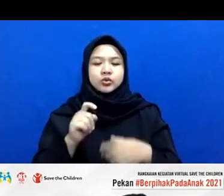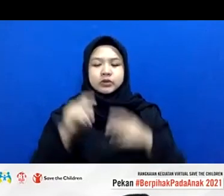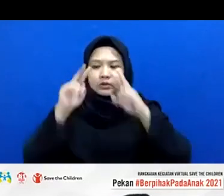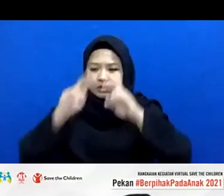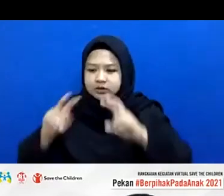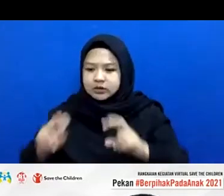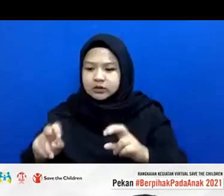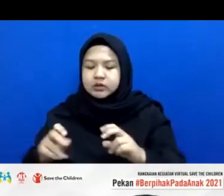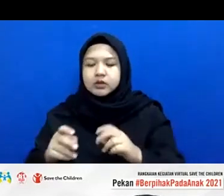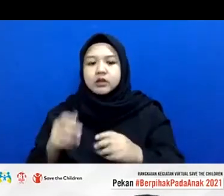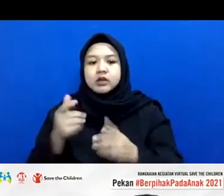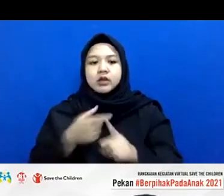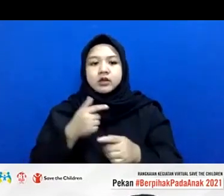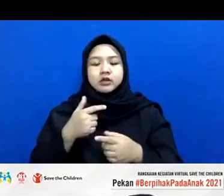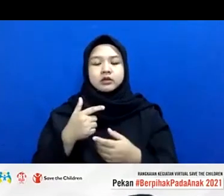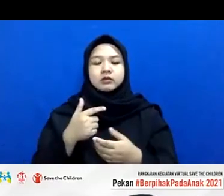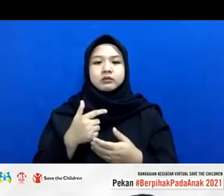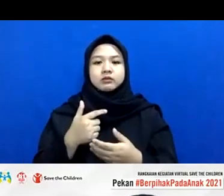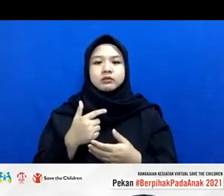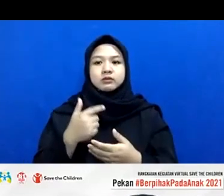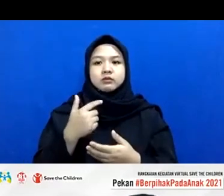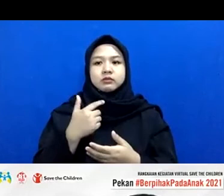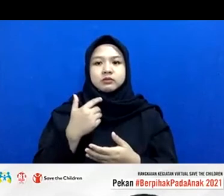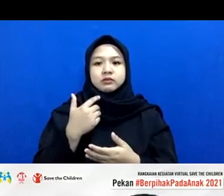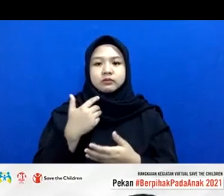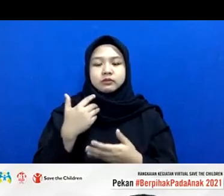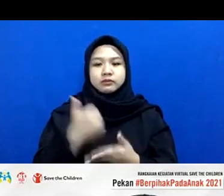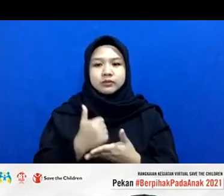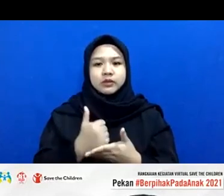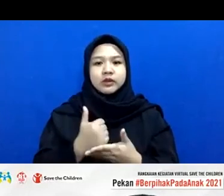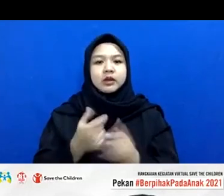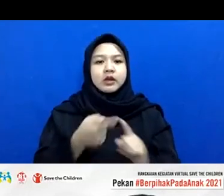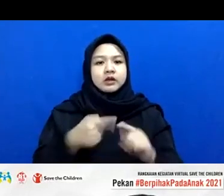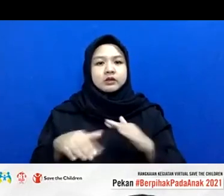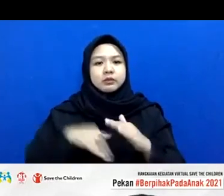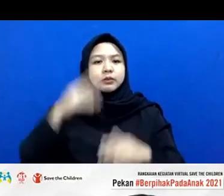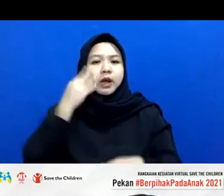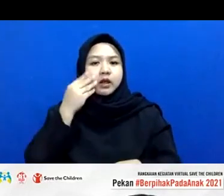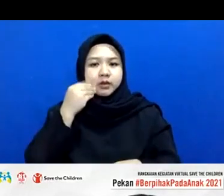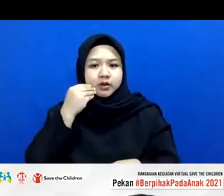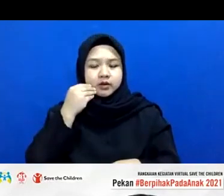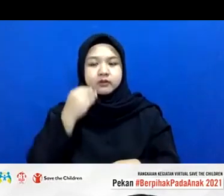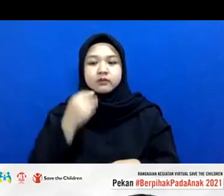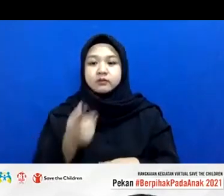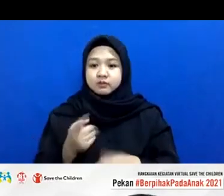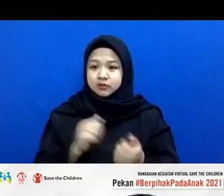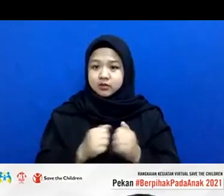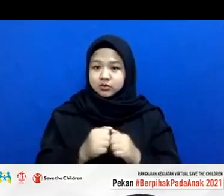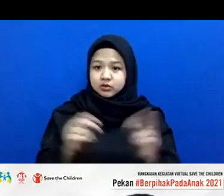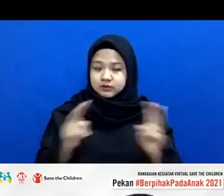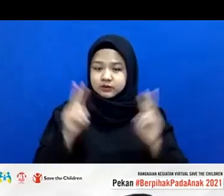dari pengetahuan, praktik sekaligus pengalaman. Itu, Mbak. Oke, ya berarti kasus viral ya, termasuk juga salah satu kasus